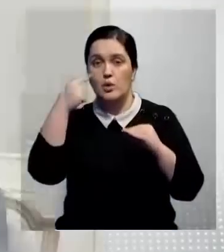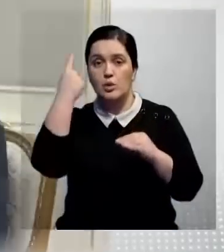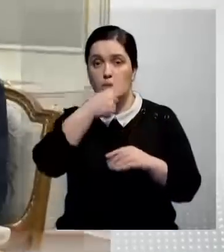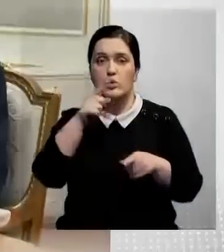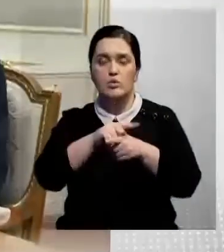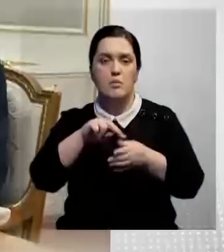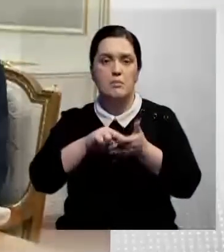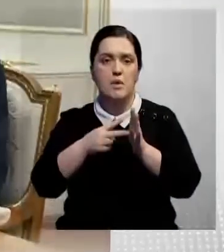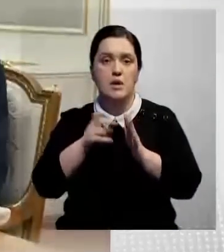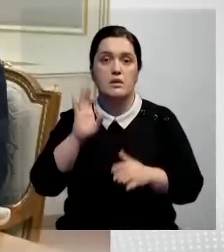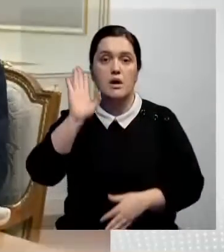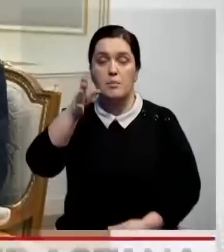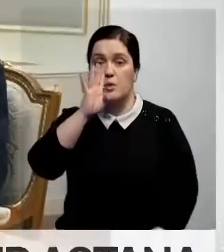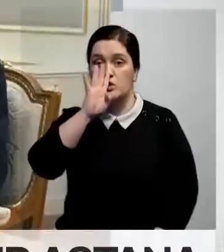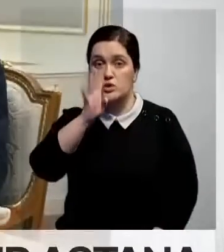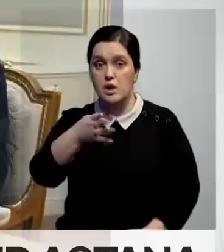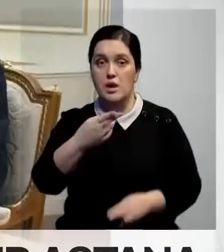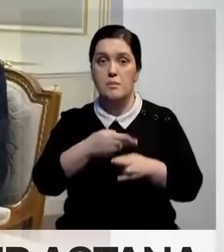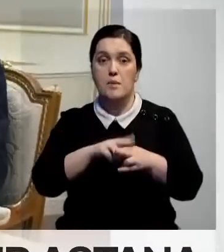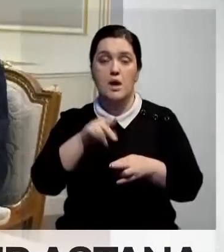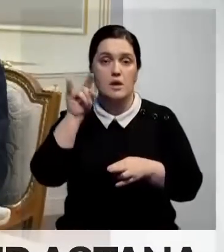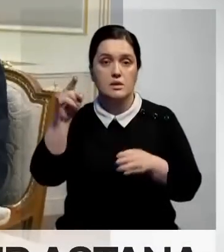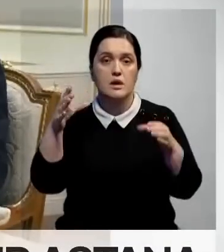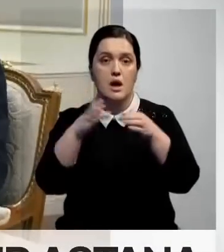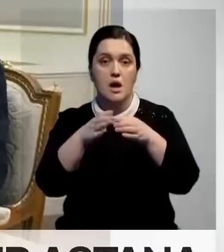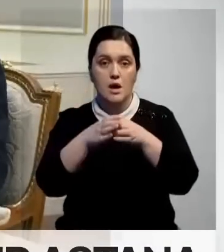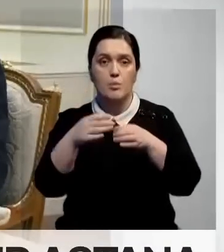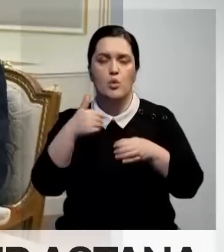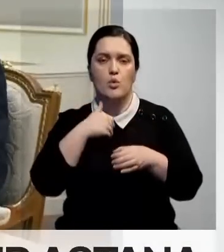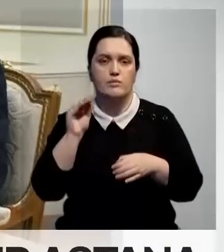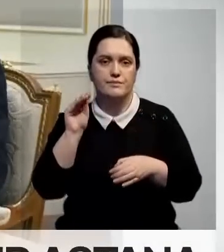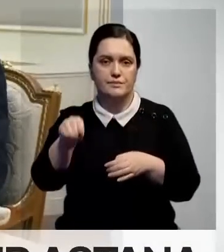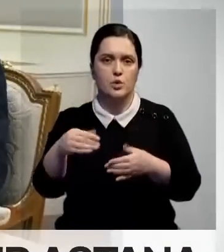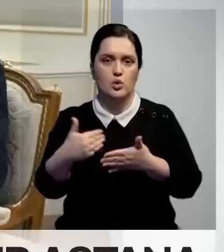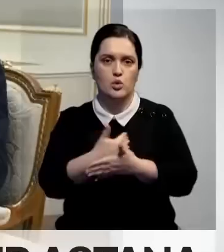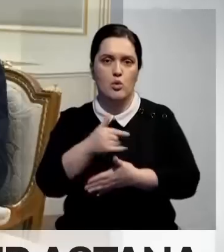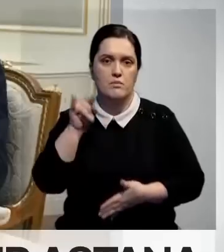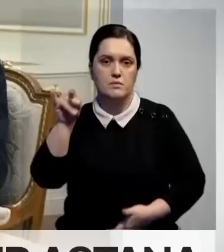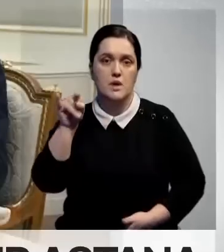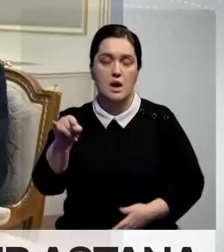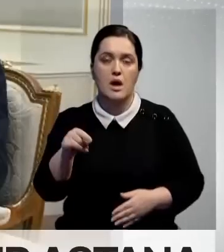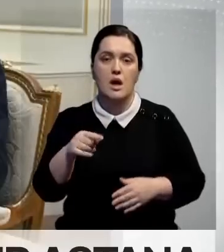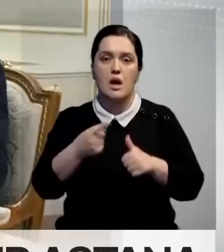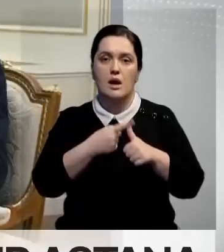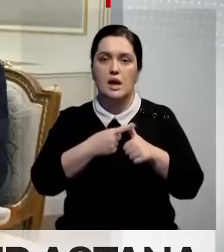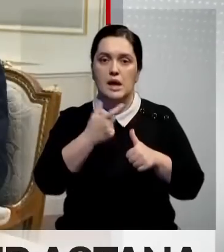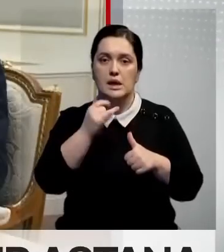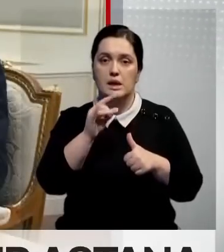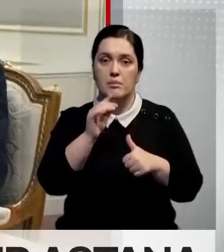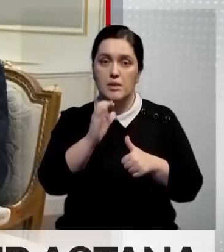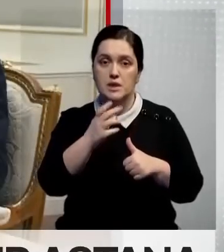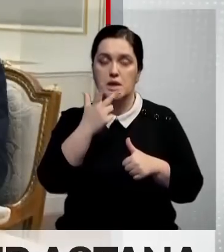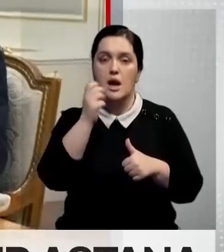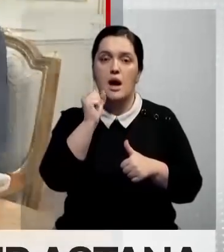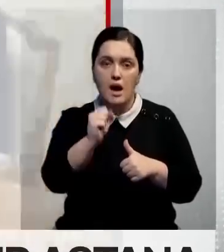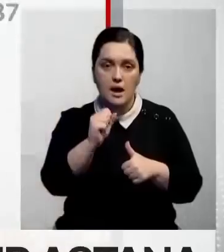ближайшую четырехлетку. В частности, перевозчик планирует расширить авиапарк самолетами нового поколения семейства Airbus A320